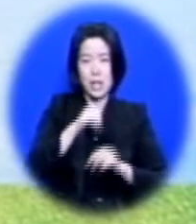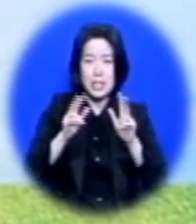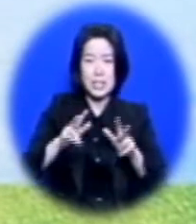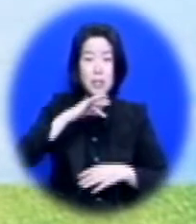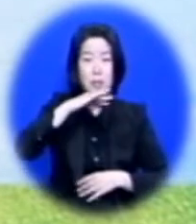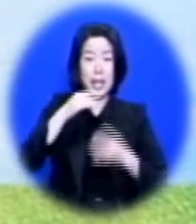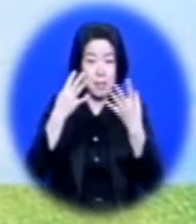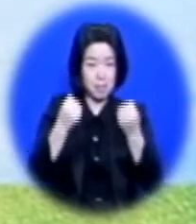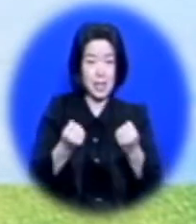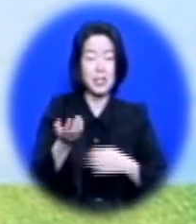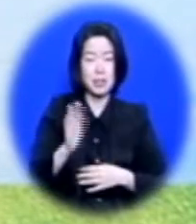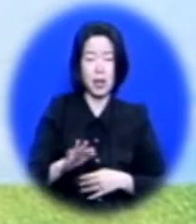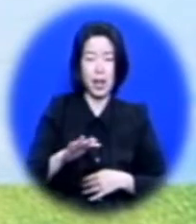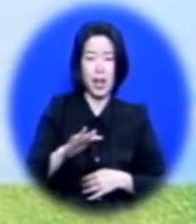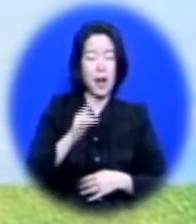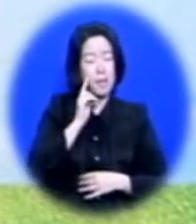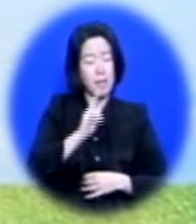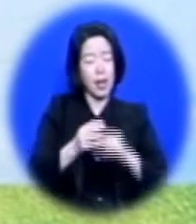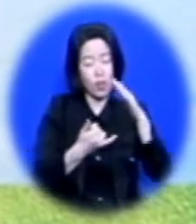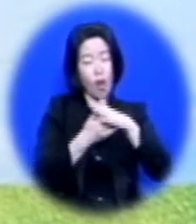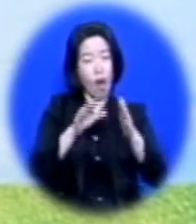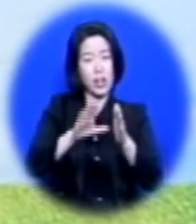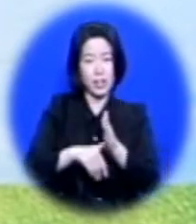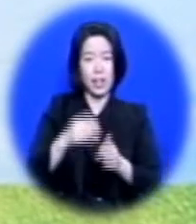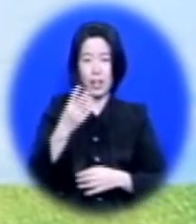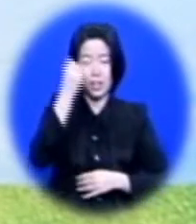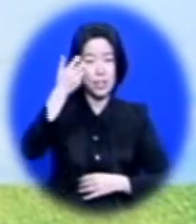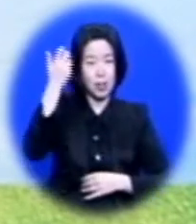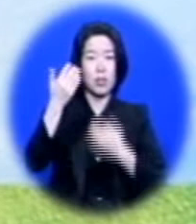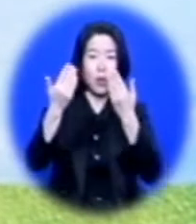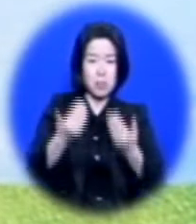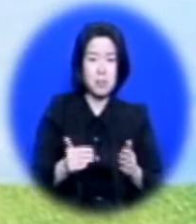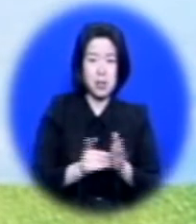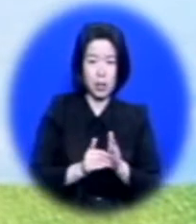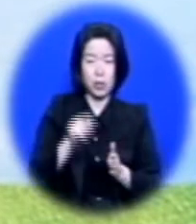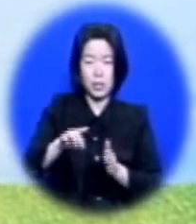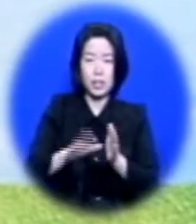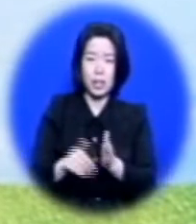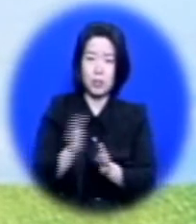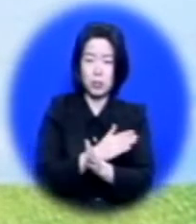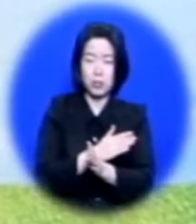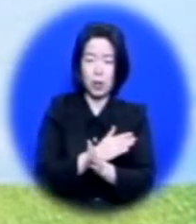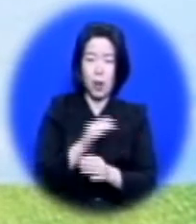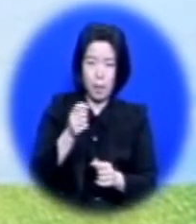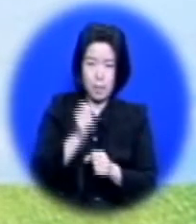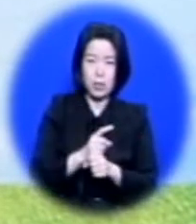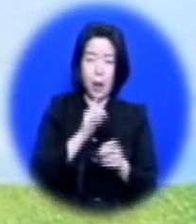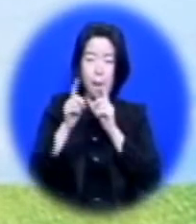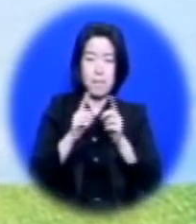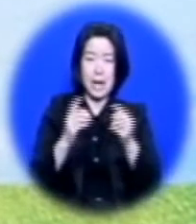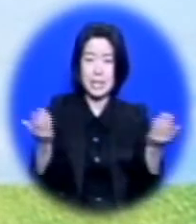많으시지만 아주 어릴 때 그는 성령을 받았고 그리고 그때부터 벌써 말씀 사역자로